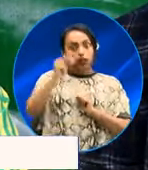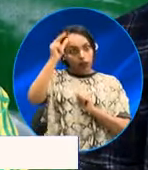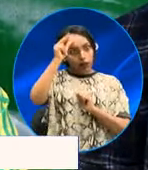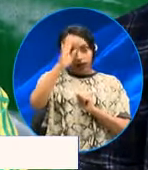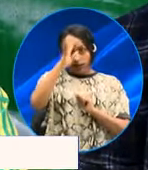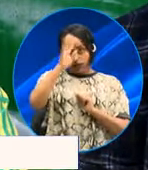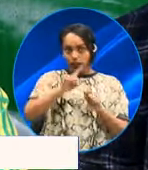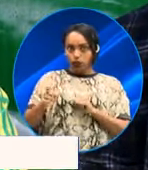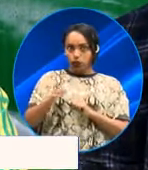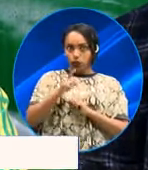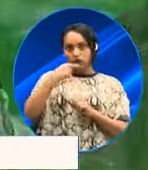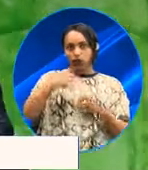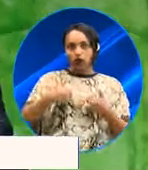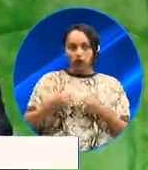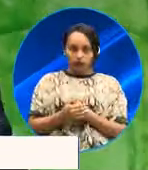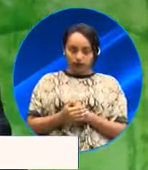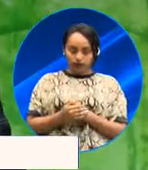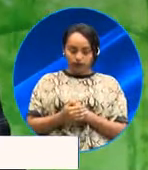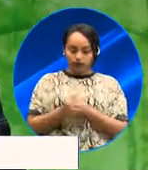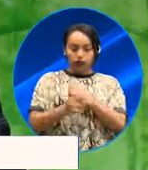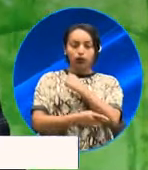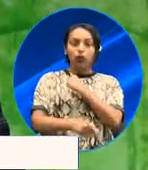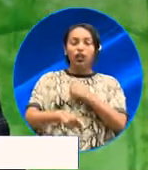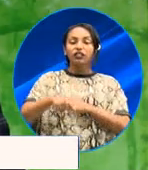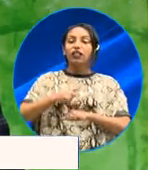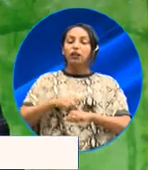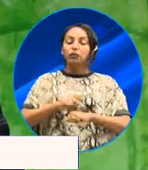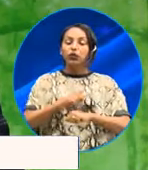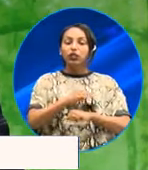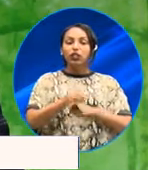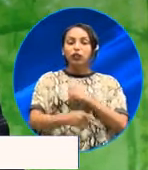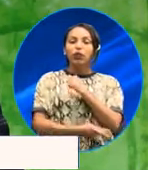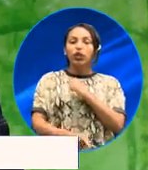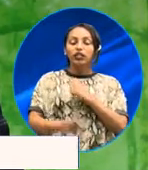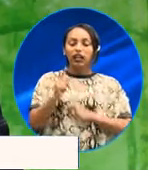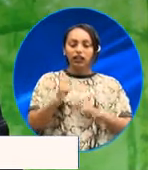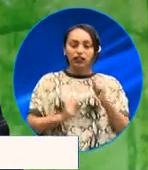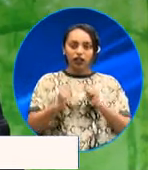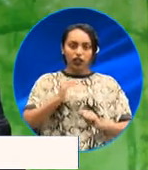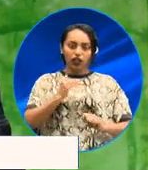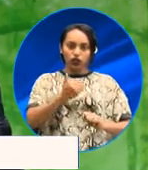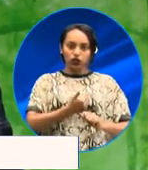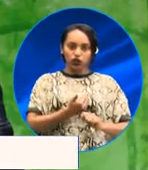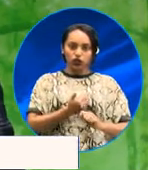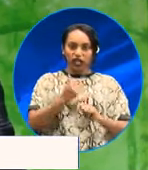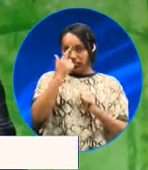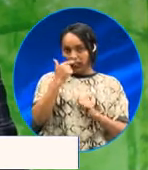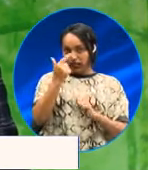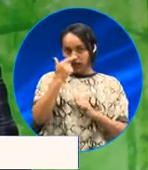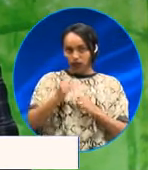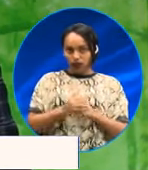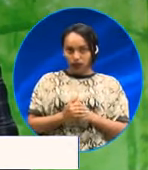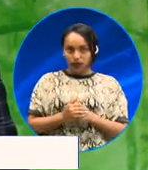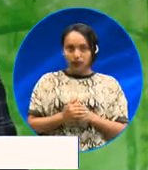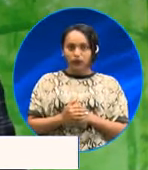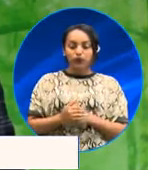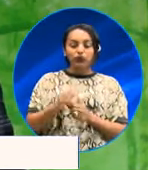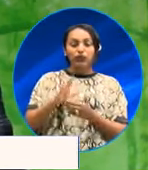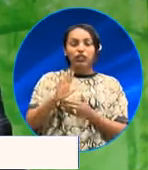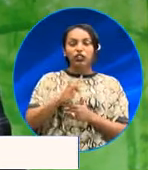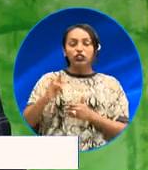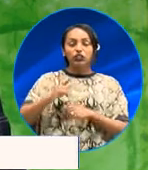ባህል የፈጠረ እንደሆነ ተናግረዋል። የፖለቲካ ፓርቲዎች እና የፖለቲካ ታሪካችን የተለመደው